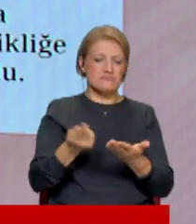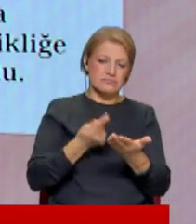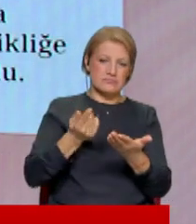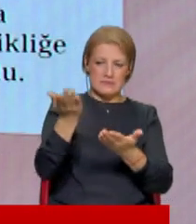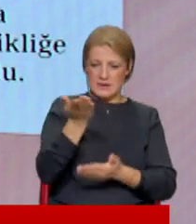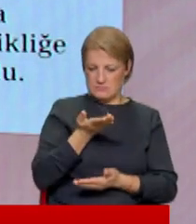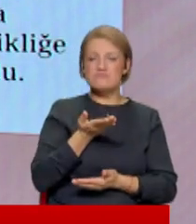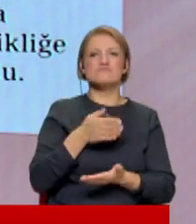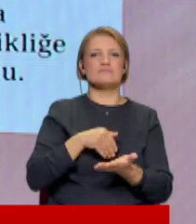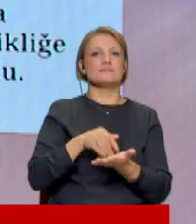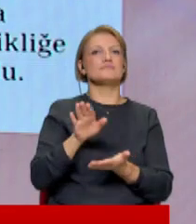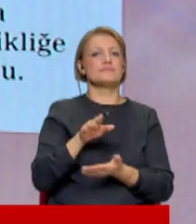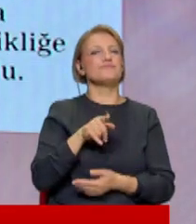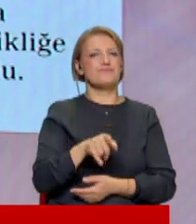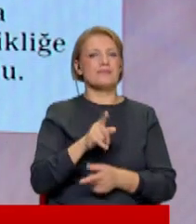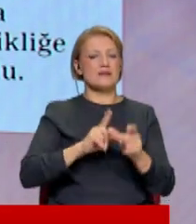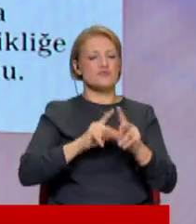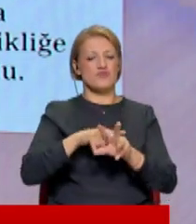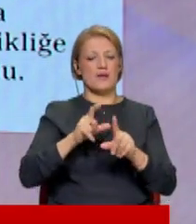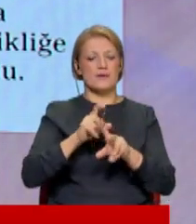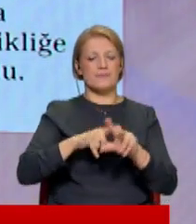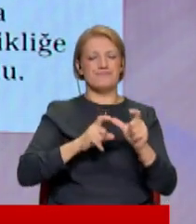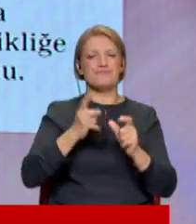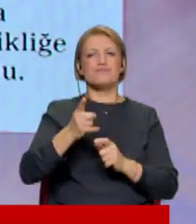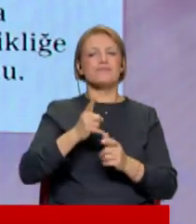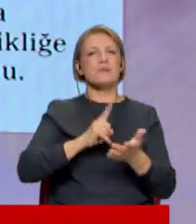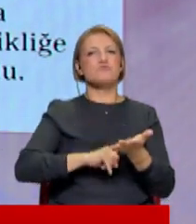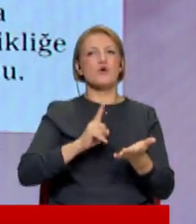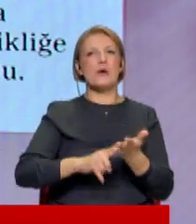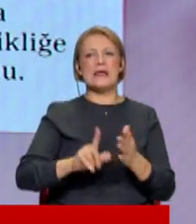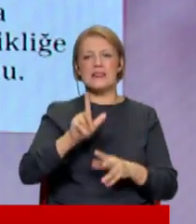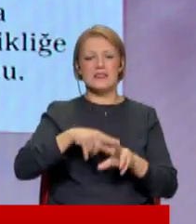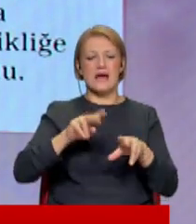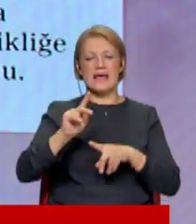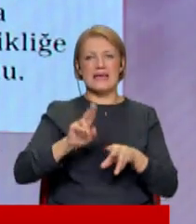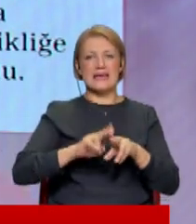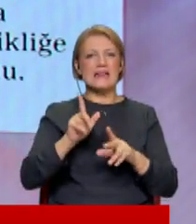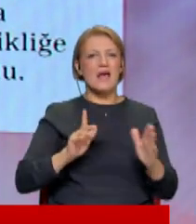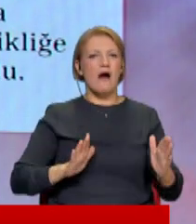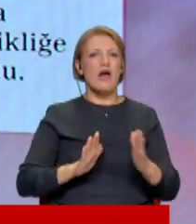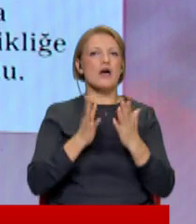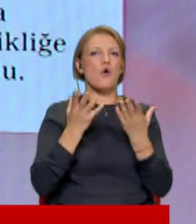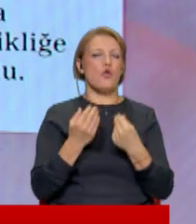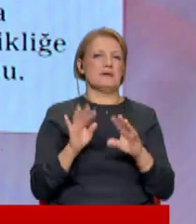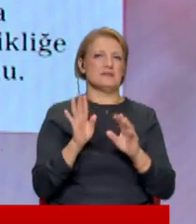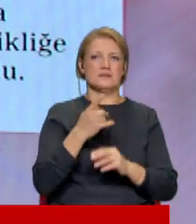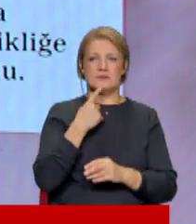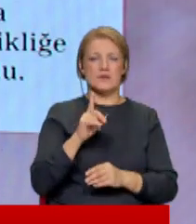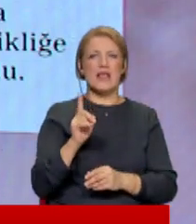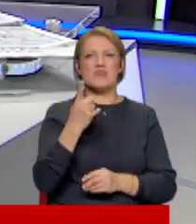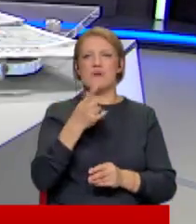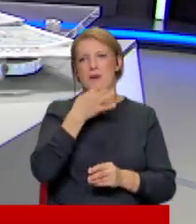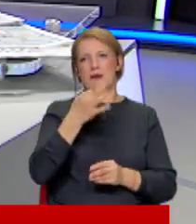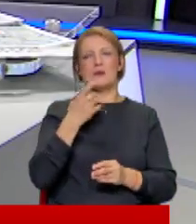başsavcılık çedes projesi adı altında uygulanan protokolün laikliğe aykırı olmadığını savundu çarpıcı bir